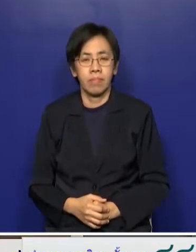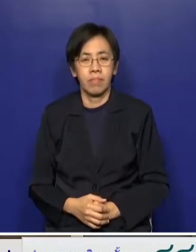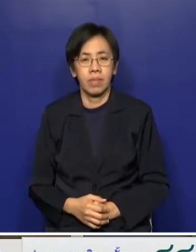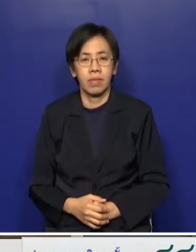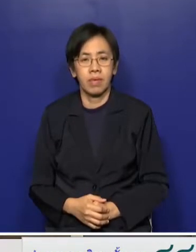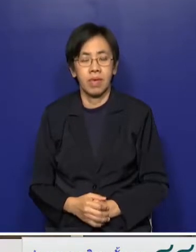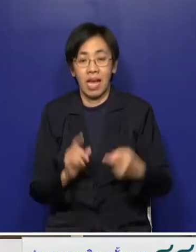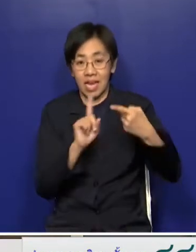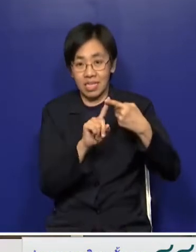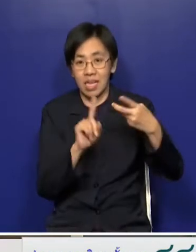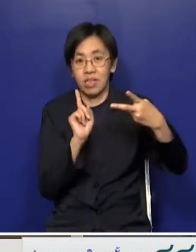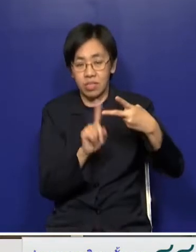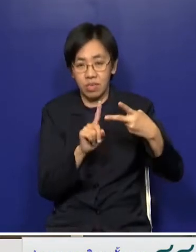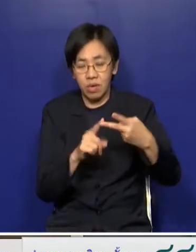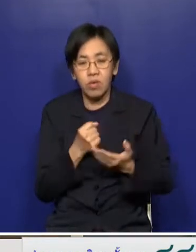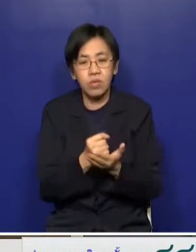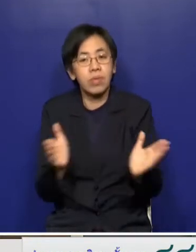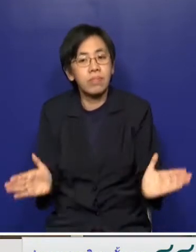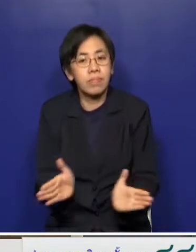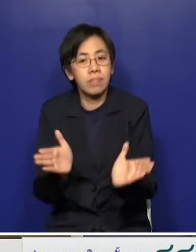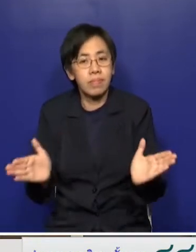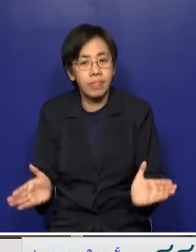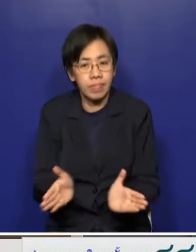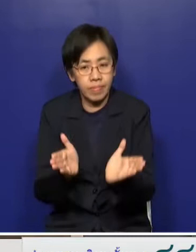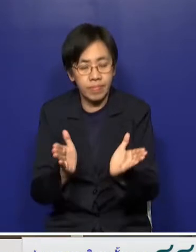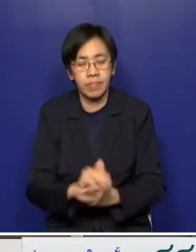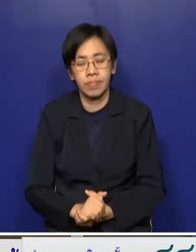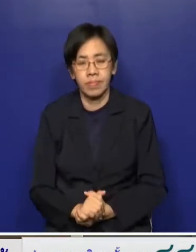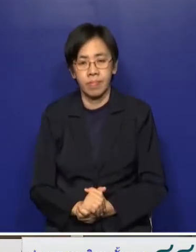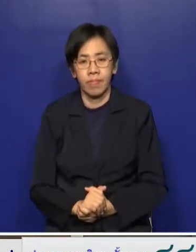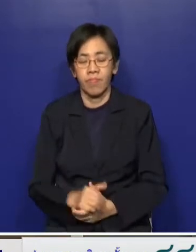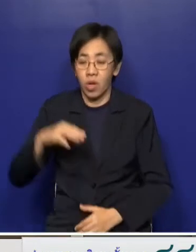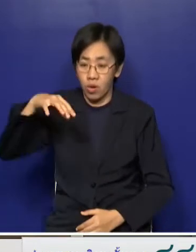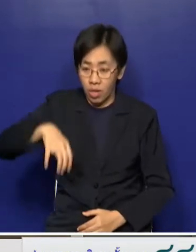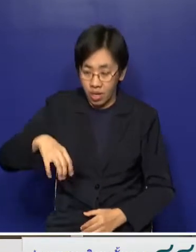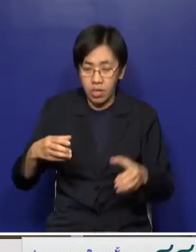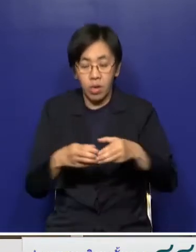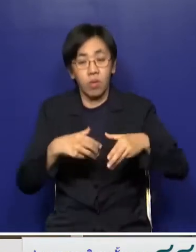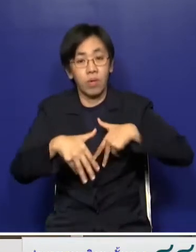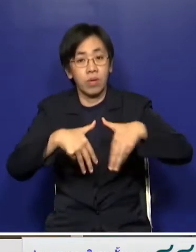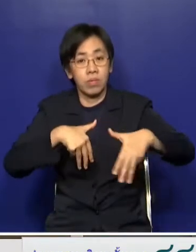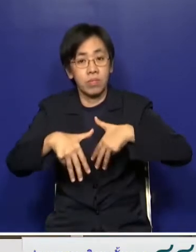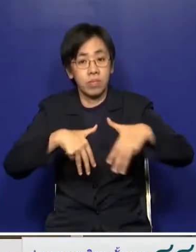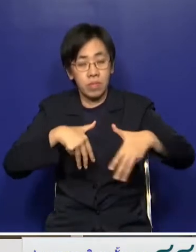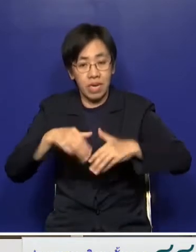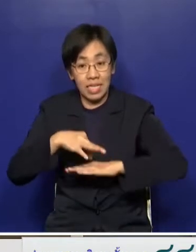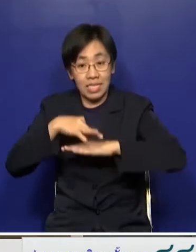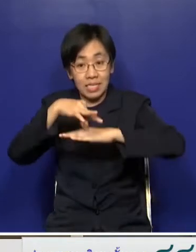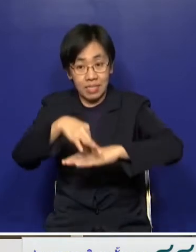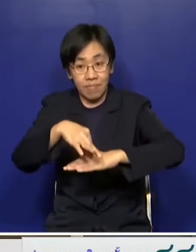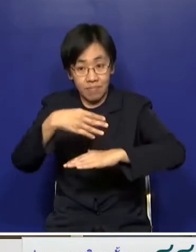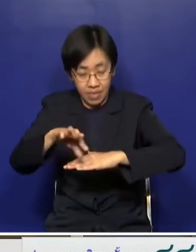อำนาจหน้าที่ก็คือการสนับสนุนตอนนี้ครับหน่วยงานหรือว่ากลุ่มชาวบ้านที่แต่งตั้งขึ้นมา